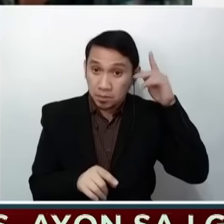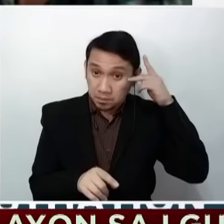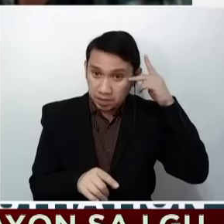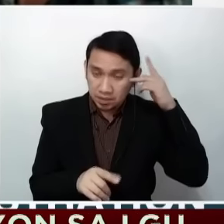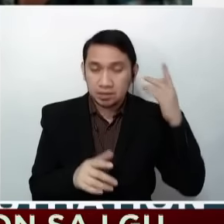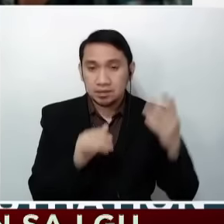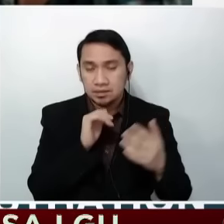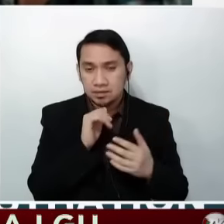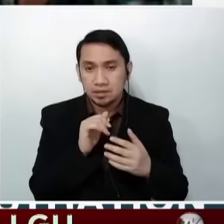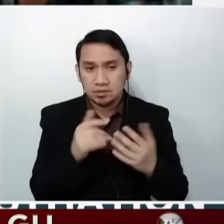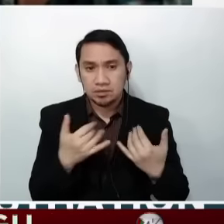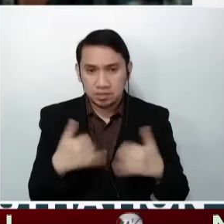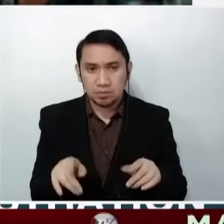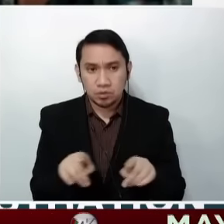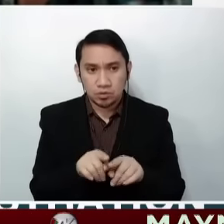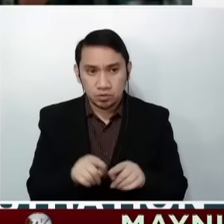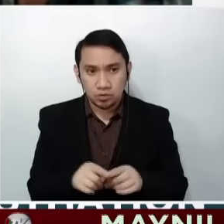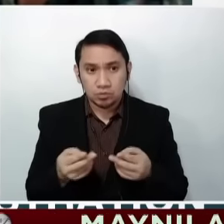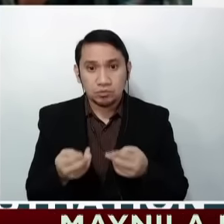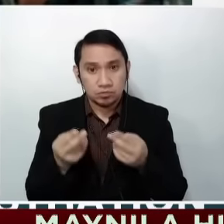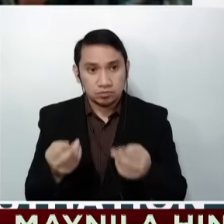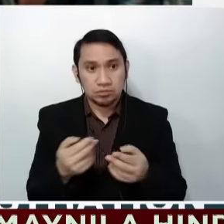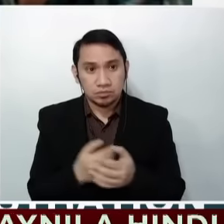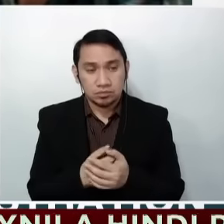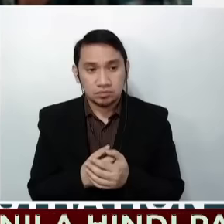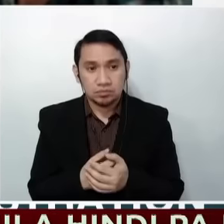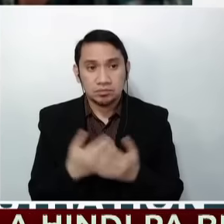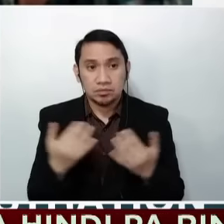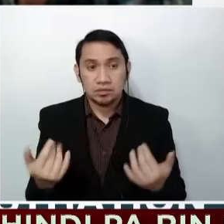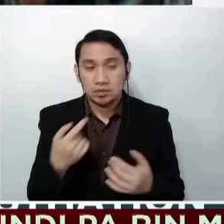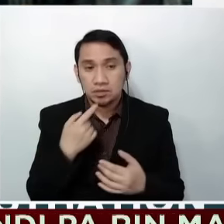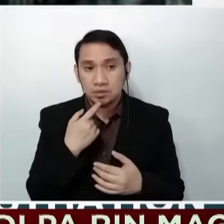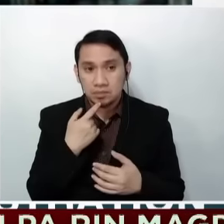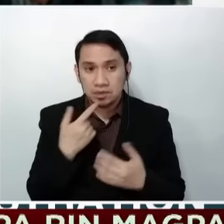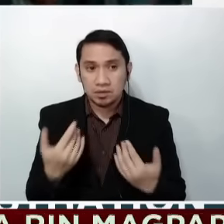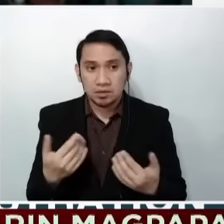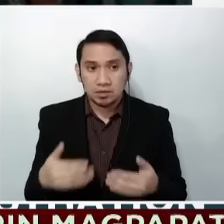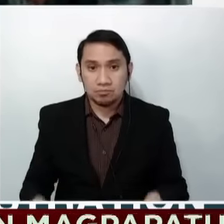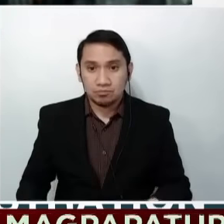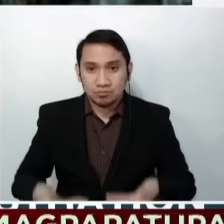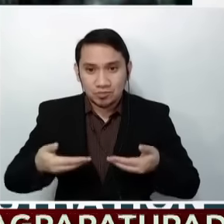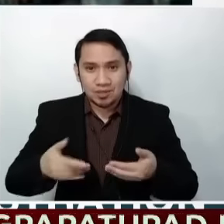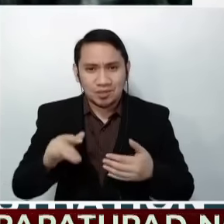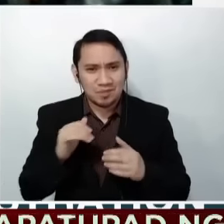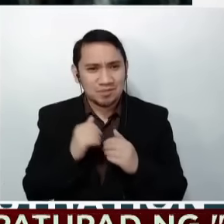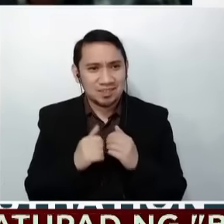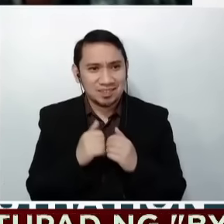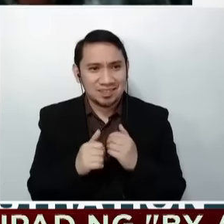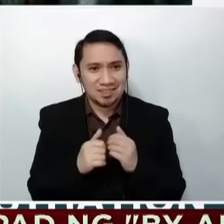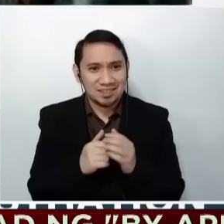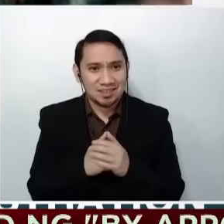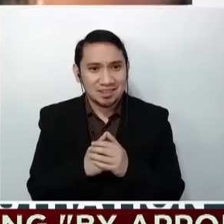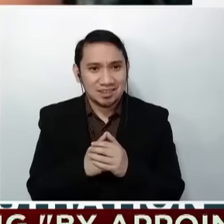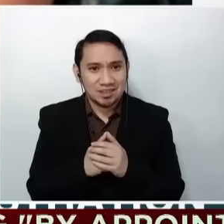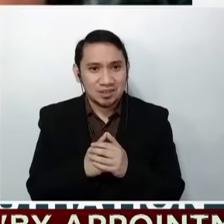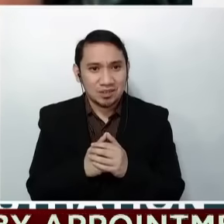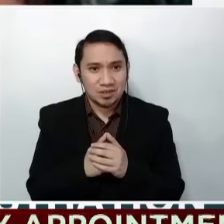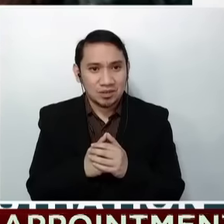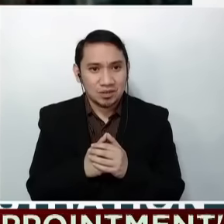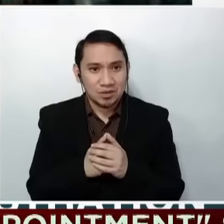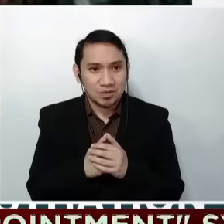running. Noon sabi ko, nabasa na yung sakong namin ngayon. Hanggang tuhod na yung basa namin, talagang tuloy-tuloy na ito. We've gone